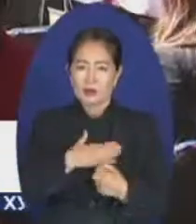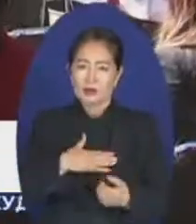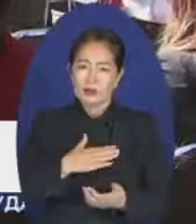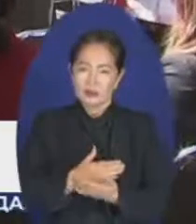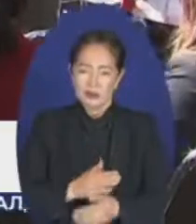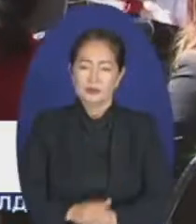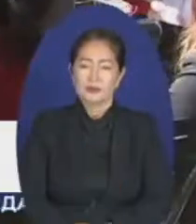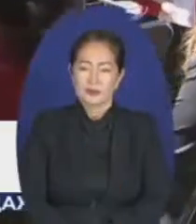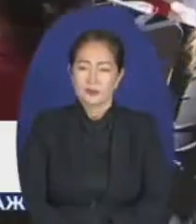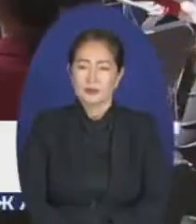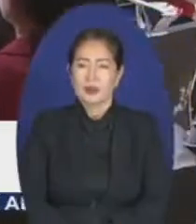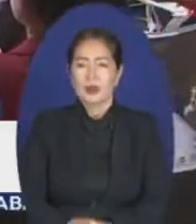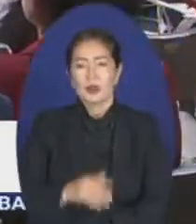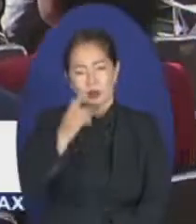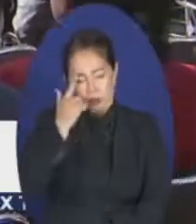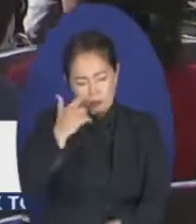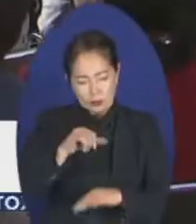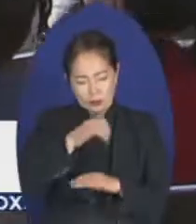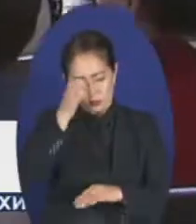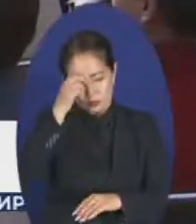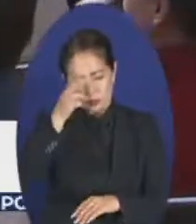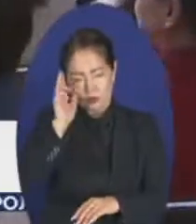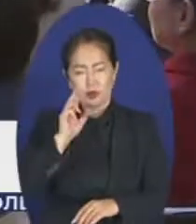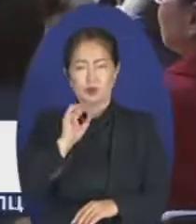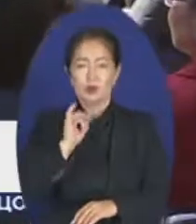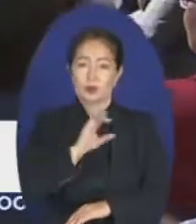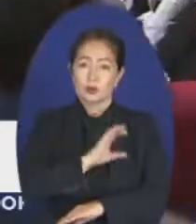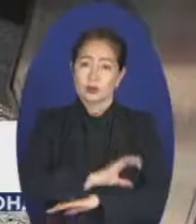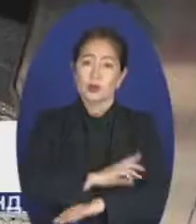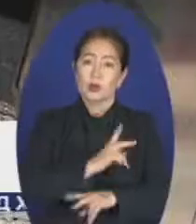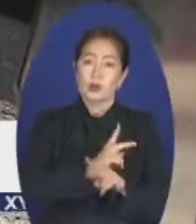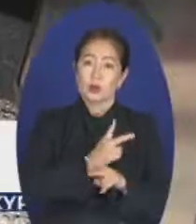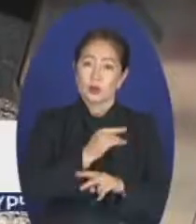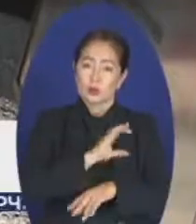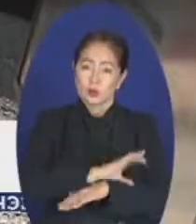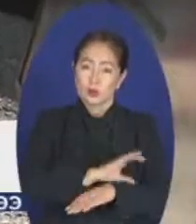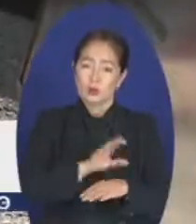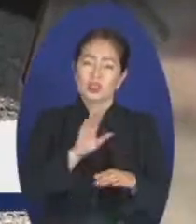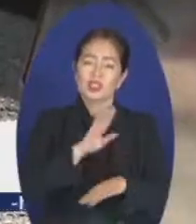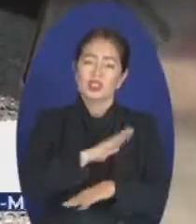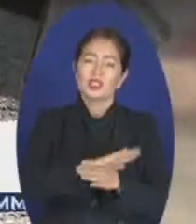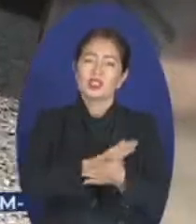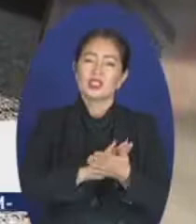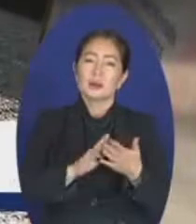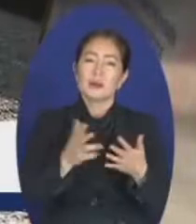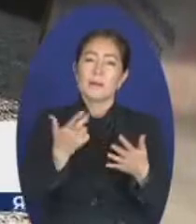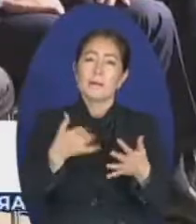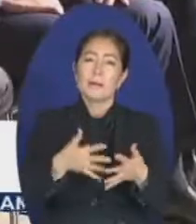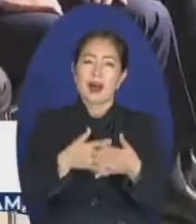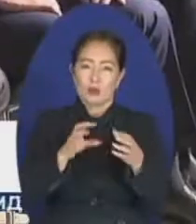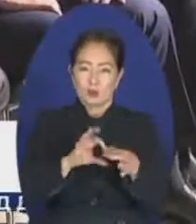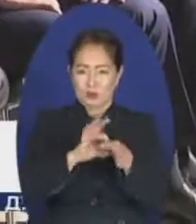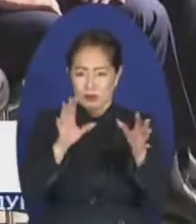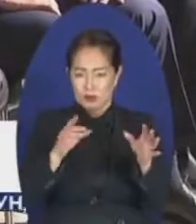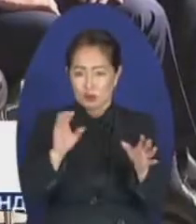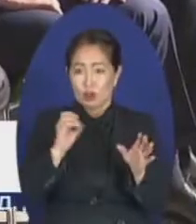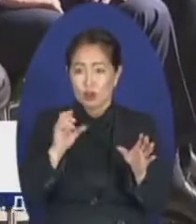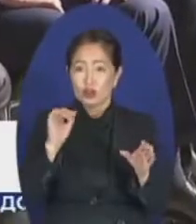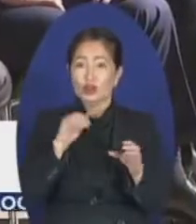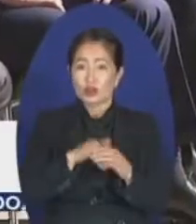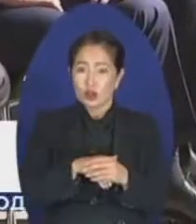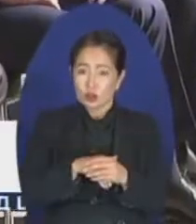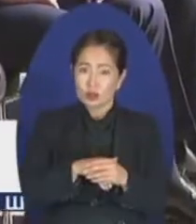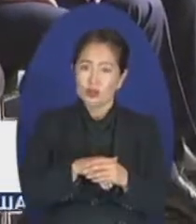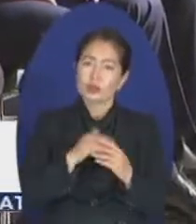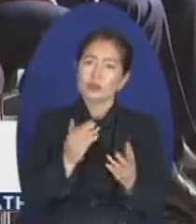их баяртайгаа. Монгол улсын ерөнхийлөгч мөн Монгол улсын их сургуулийн хууль зүйн сургуулийн хичээлийн шин байрны бүтээн байгуулалтыг эхлүүлэх ёслолд оролцсон